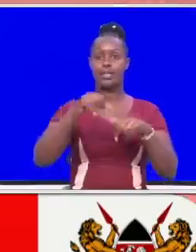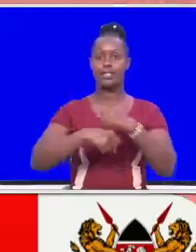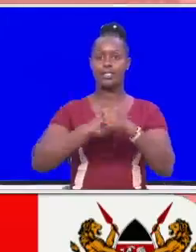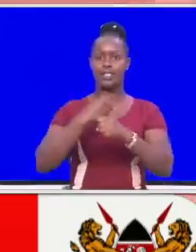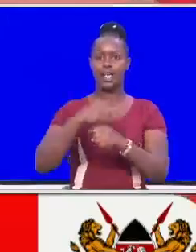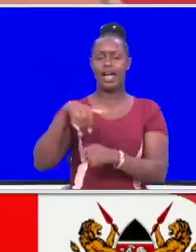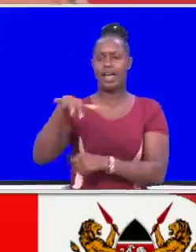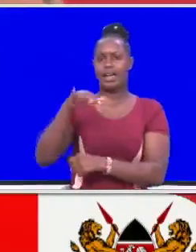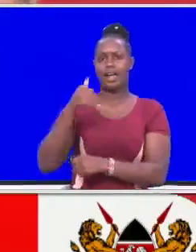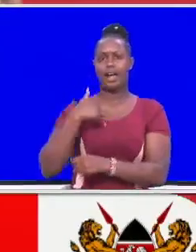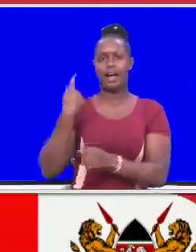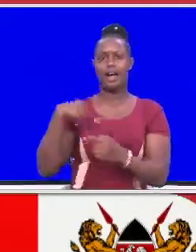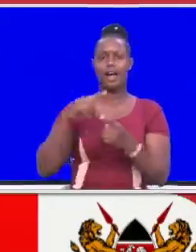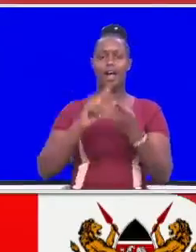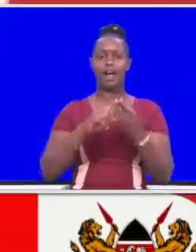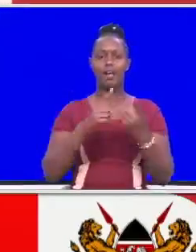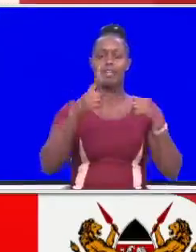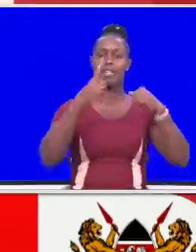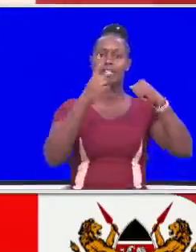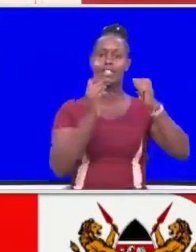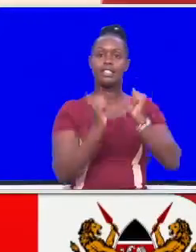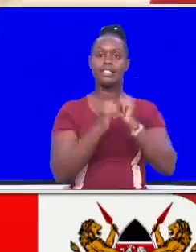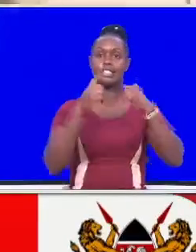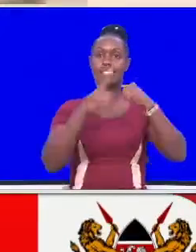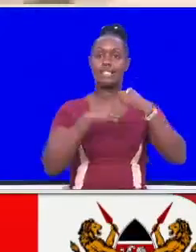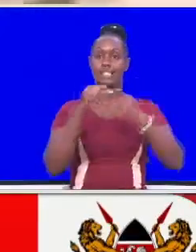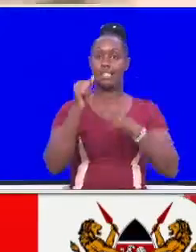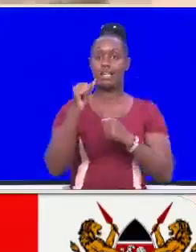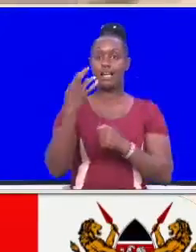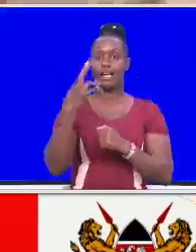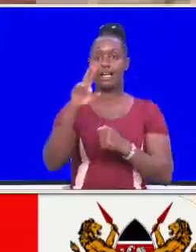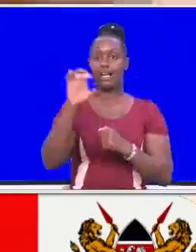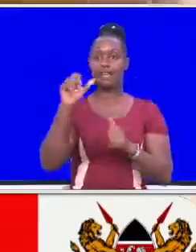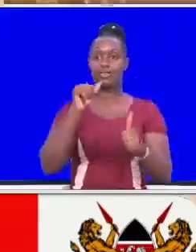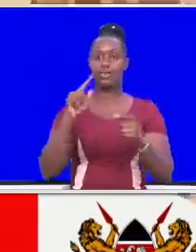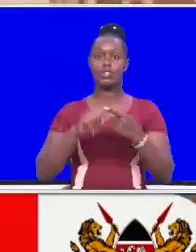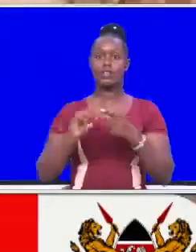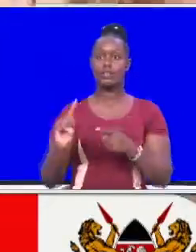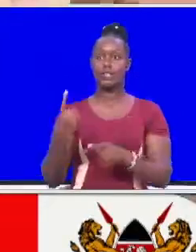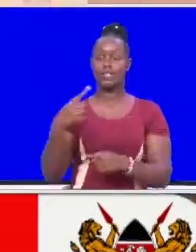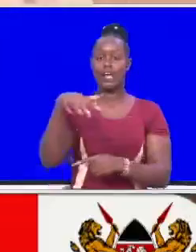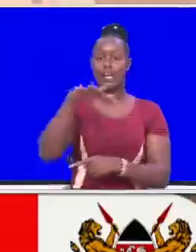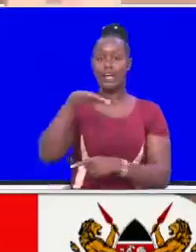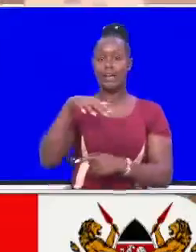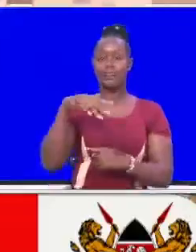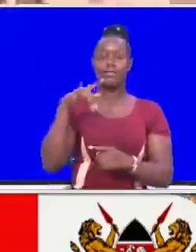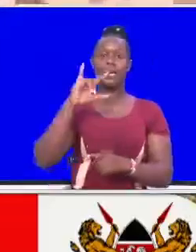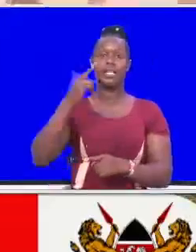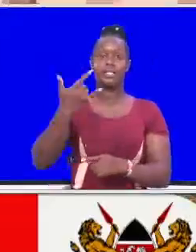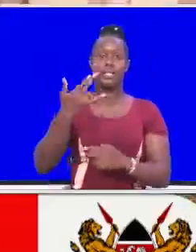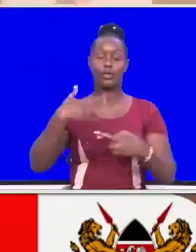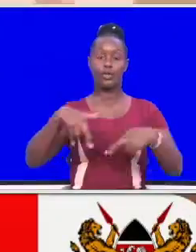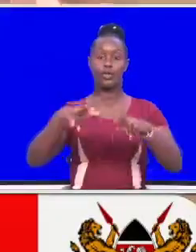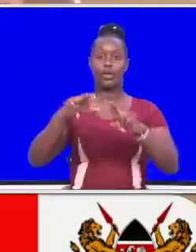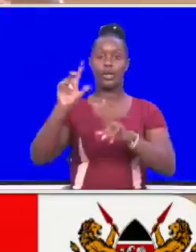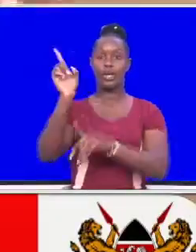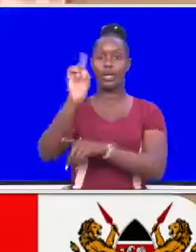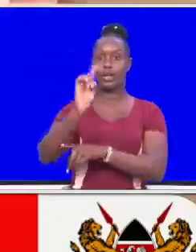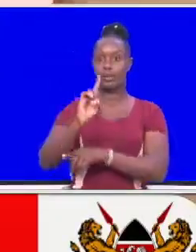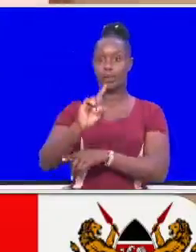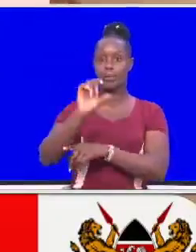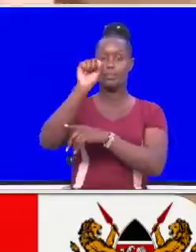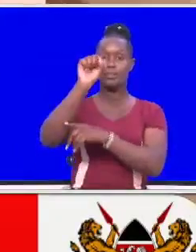linajumuisha ekari 16 za shamba ambazo zinapatikana First Avenue Isli Road hapa Nairobi. Mradi wa